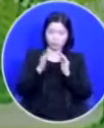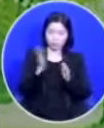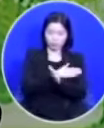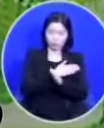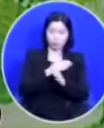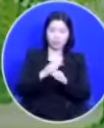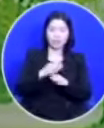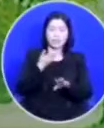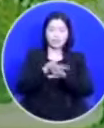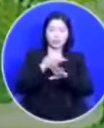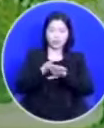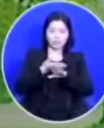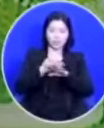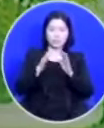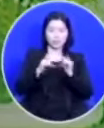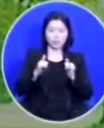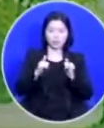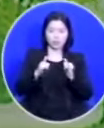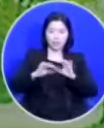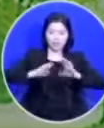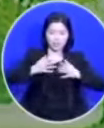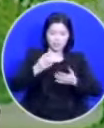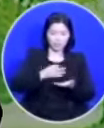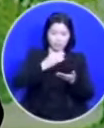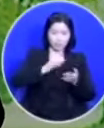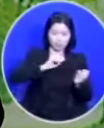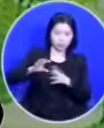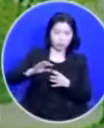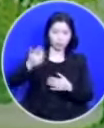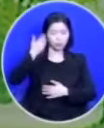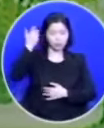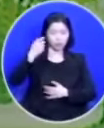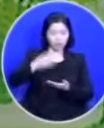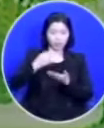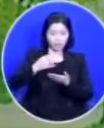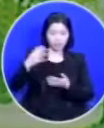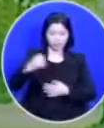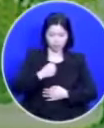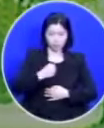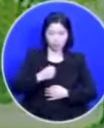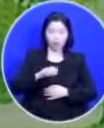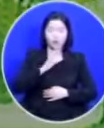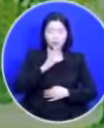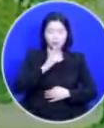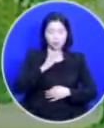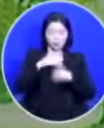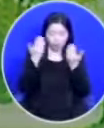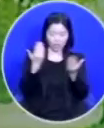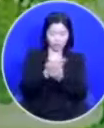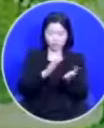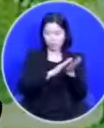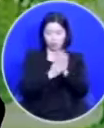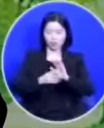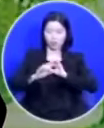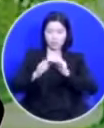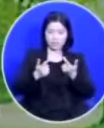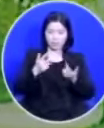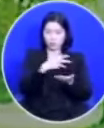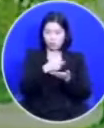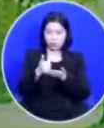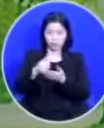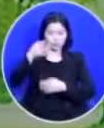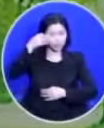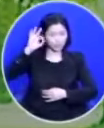세상 가치를 버리고 영의 가치를 소유 햇습니다 물론 아직 완전히 변화된 것은 아니지만 주님께서